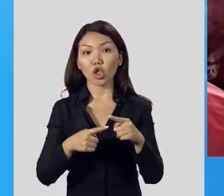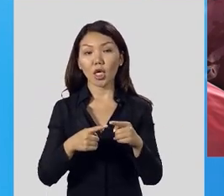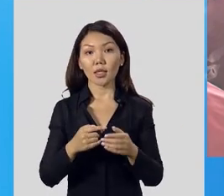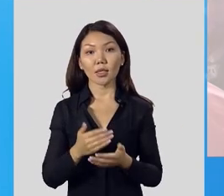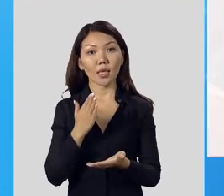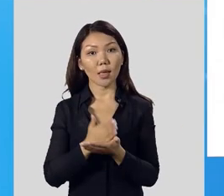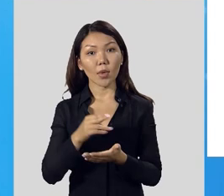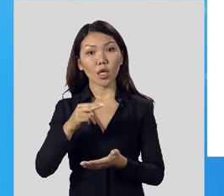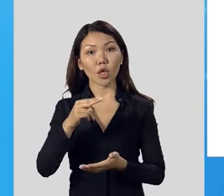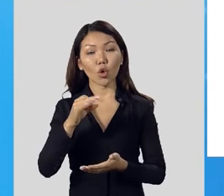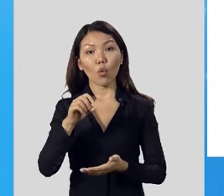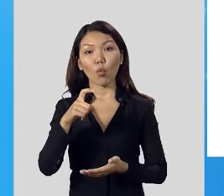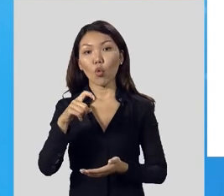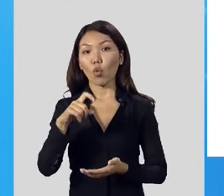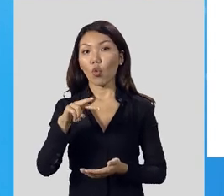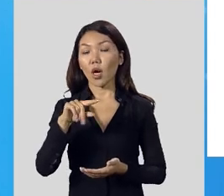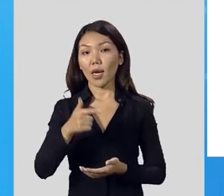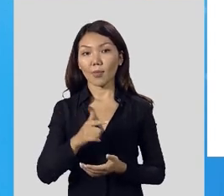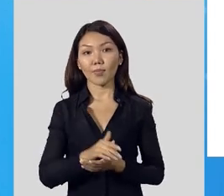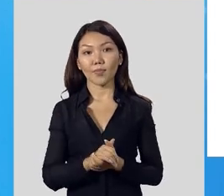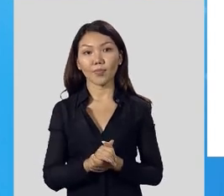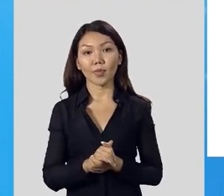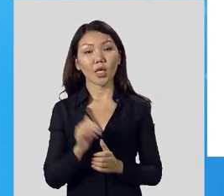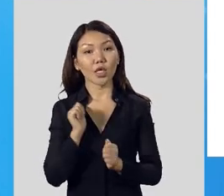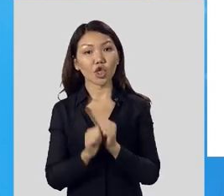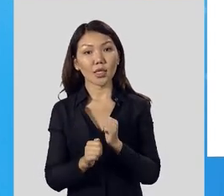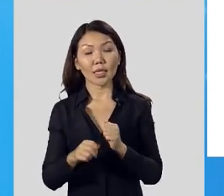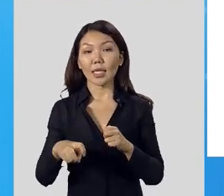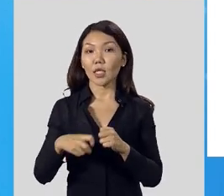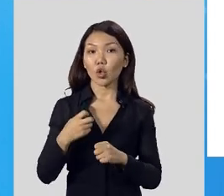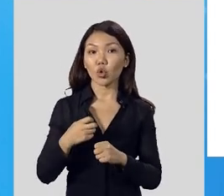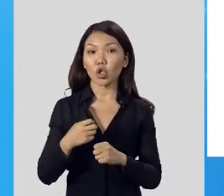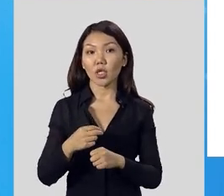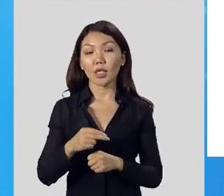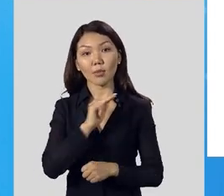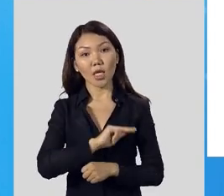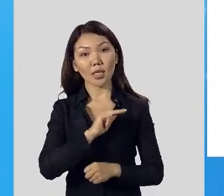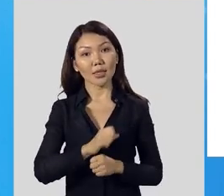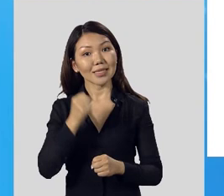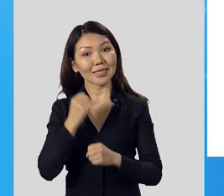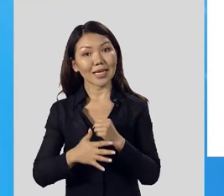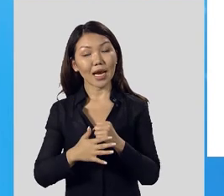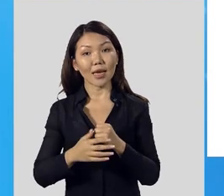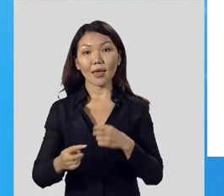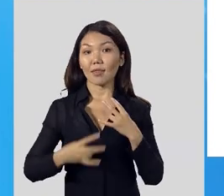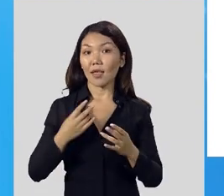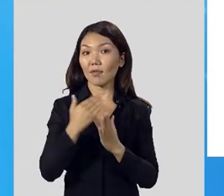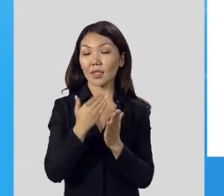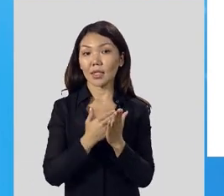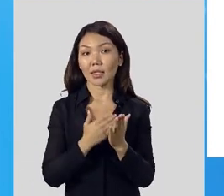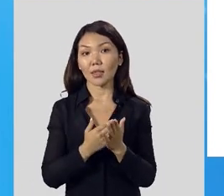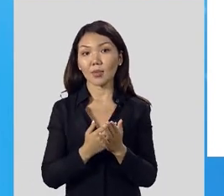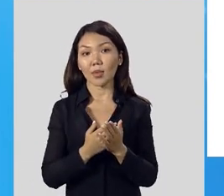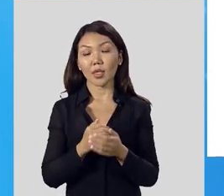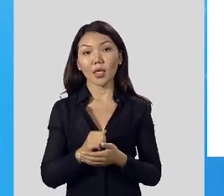опухолью. Часто к нарушениям деятельности центральной нервной системы приводят инфекционные